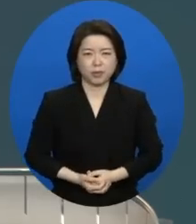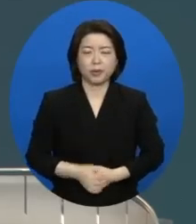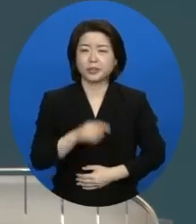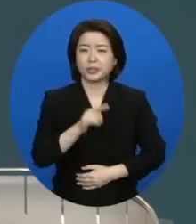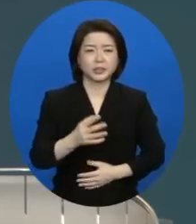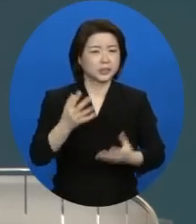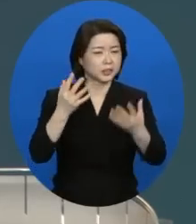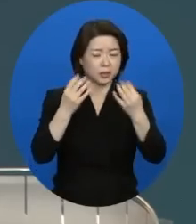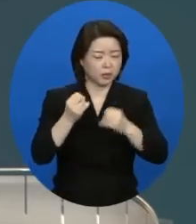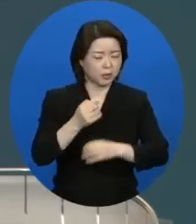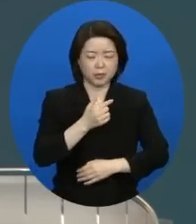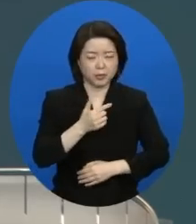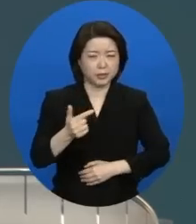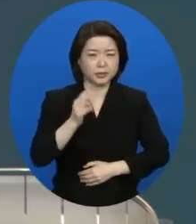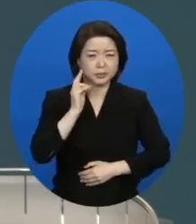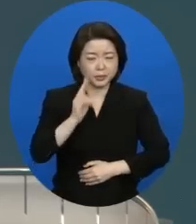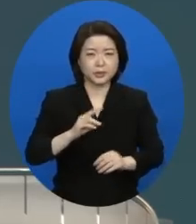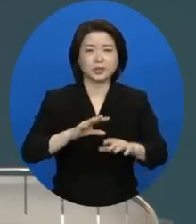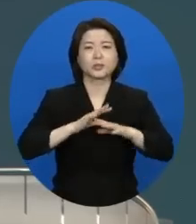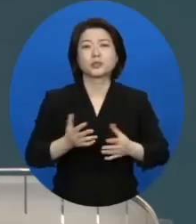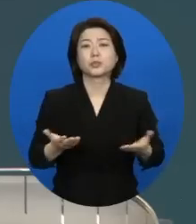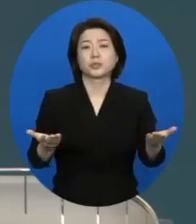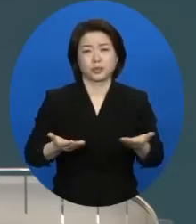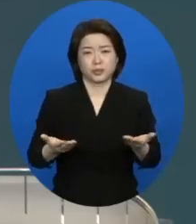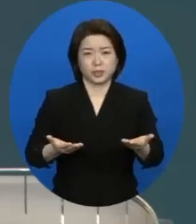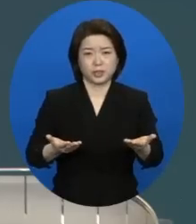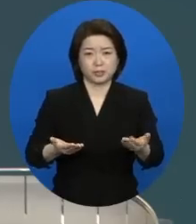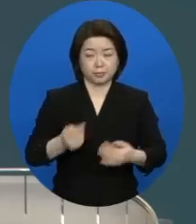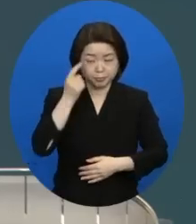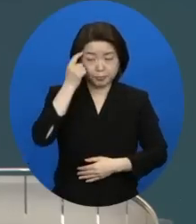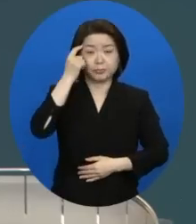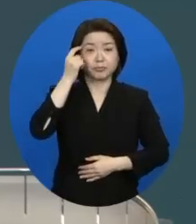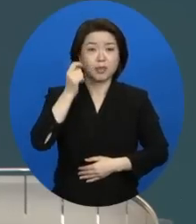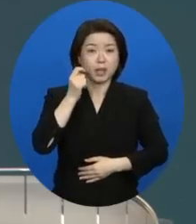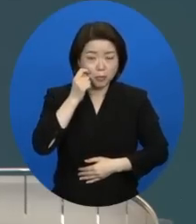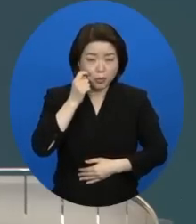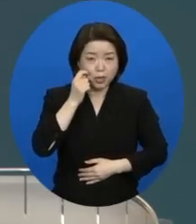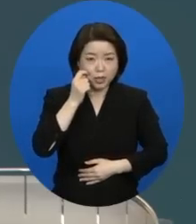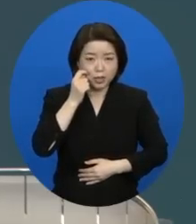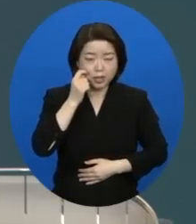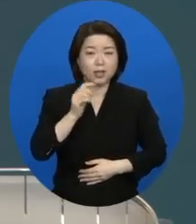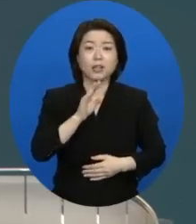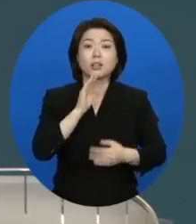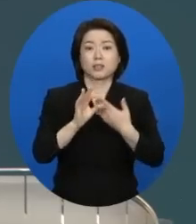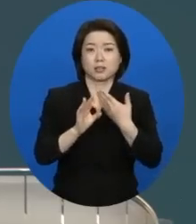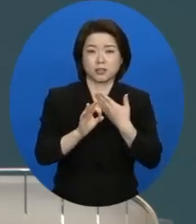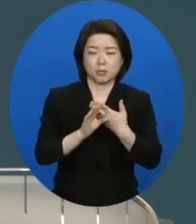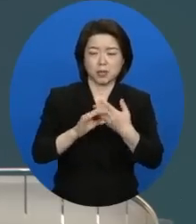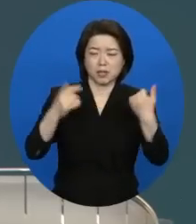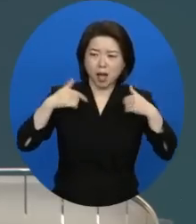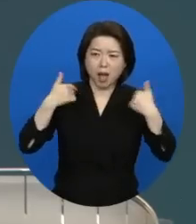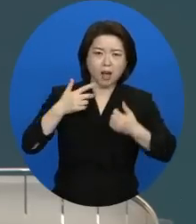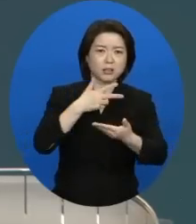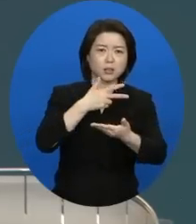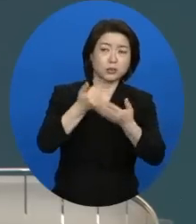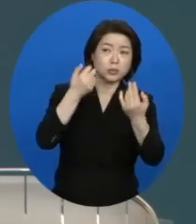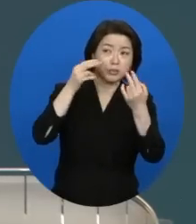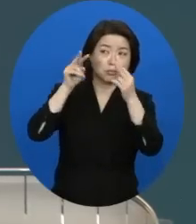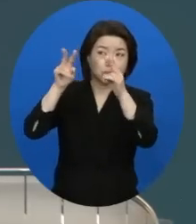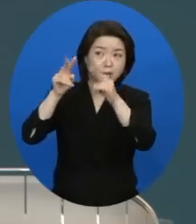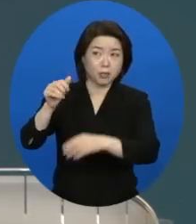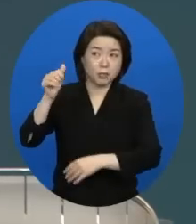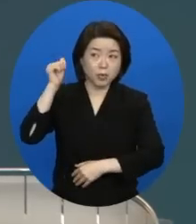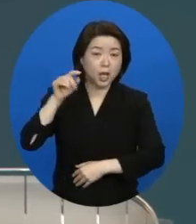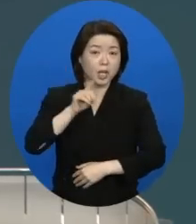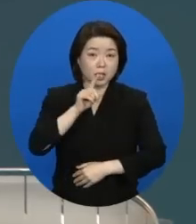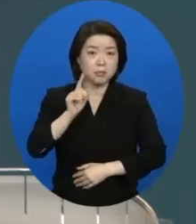이것이 얼마나 심각하고 두려운 일인지를 깨닫지 못하면 그러면 항상 주님을 바라보자고 하는